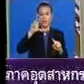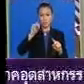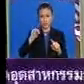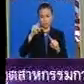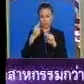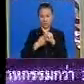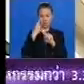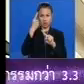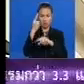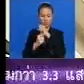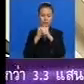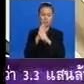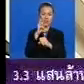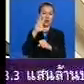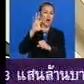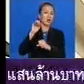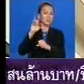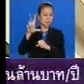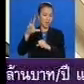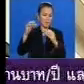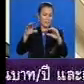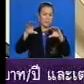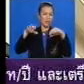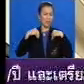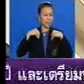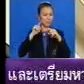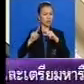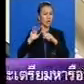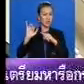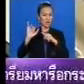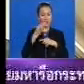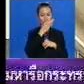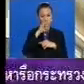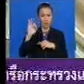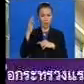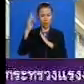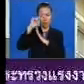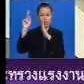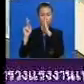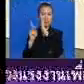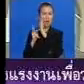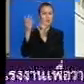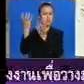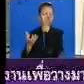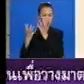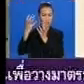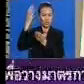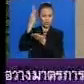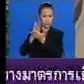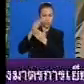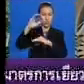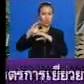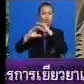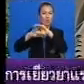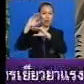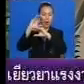มกราคมของปี 2553ก็จะเริ่มฟ้องร้องให้ศาลระงับโครงการนอกจากนี้จะฟ้องร้องบริษัทท่าอากาศยาน